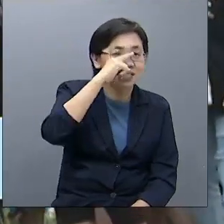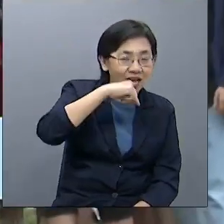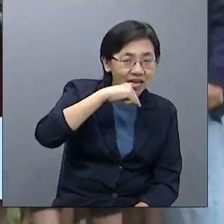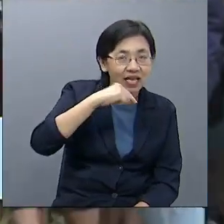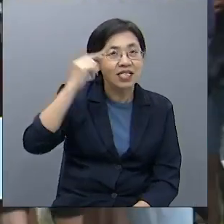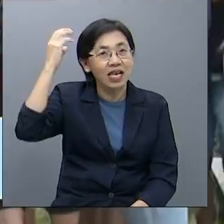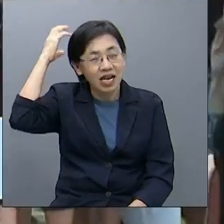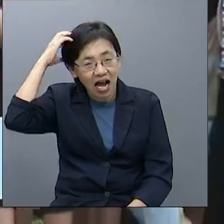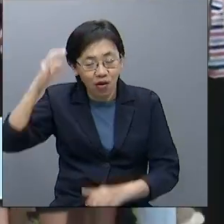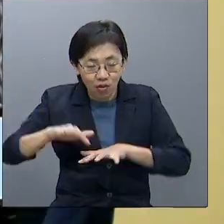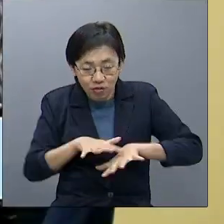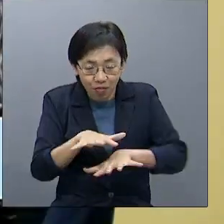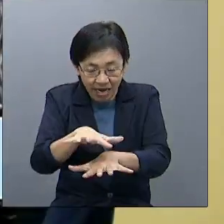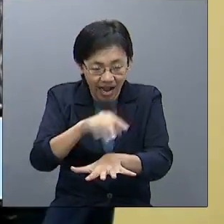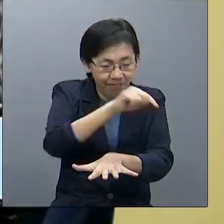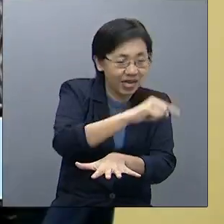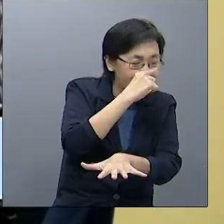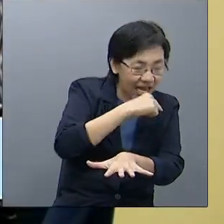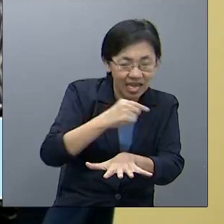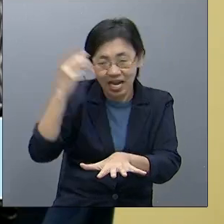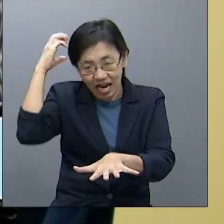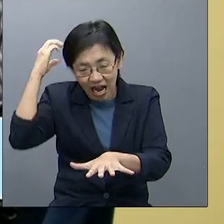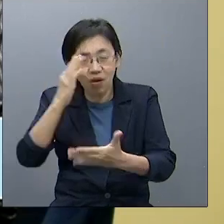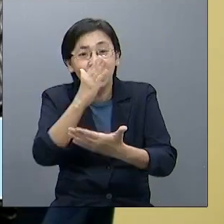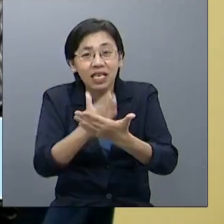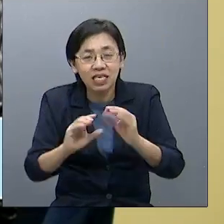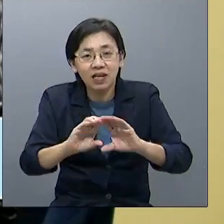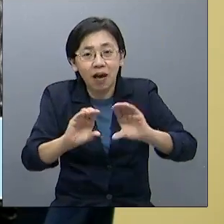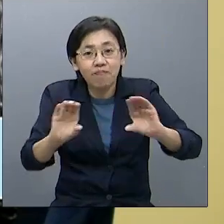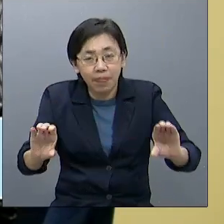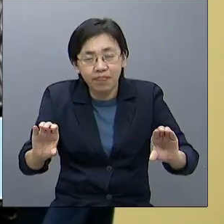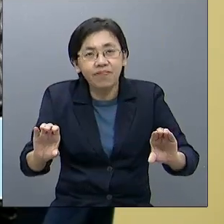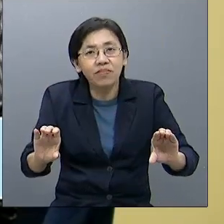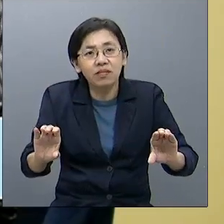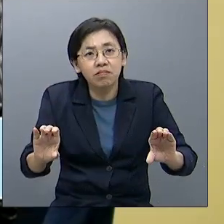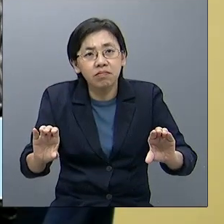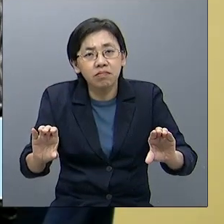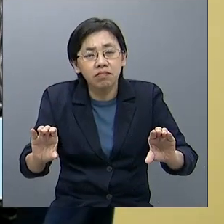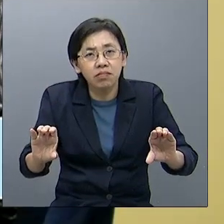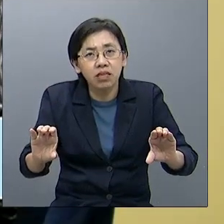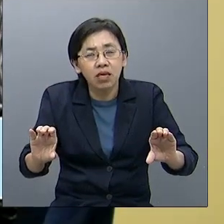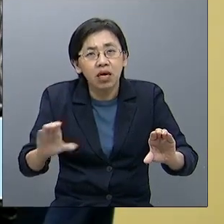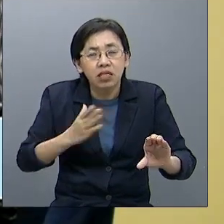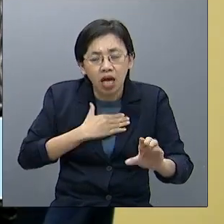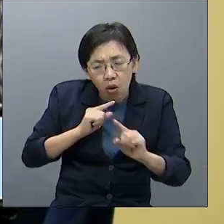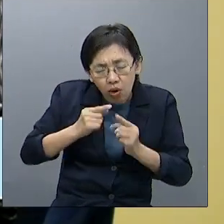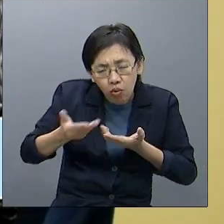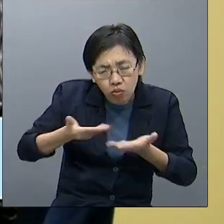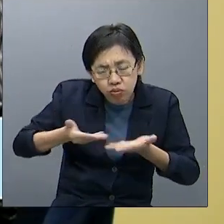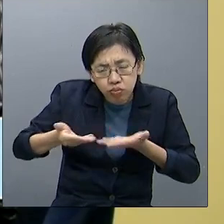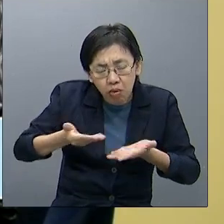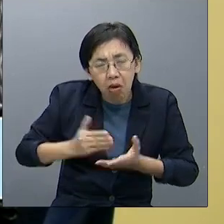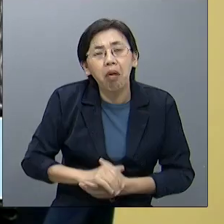ราเนี่ยนะครับเราก็คิดว่าเราจะแบ่งกันคนละครึ่งนะครับแต่ด้วยเหตุผลความจำเป็นที่เราได้พูดคุยกันก็คือว่าท